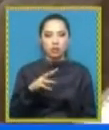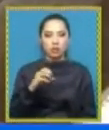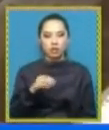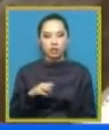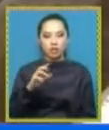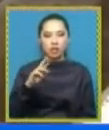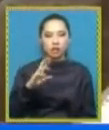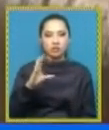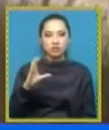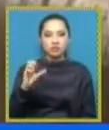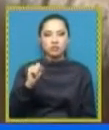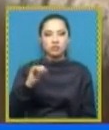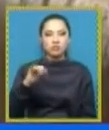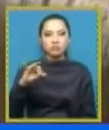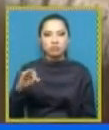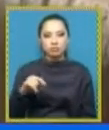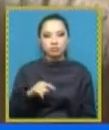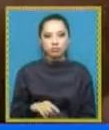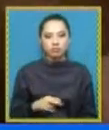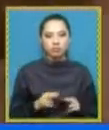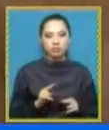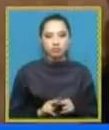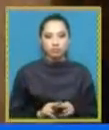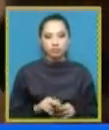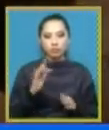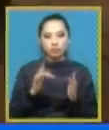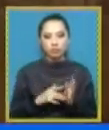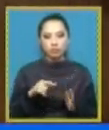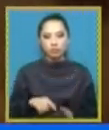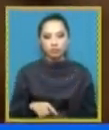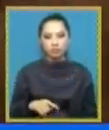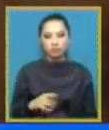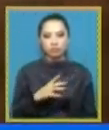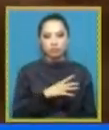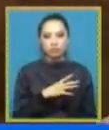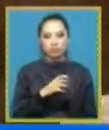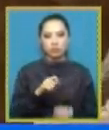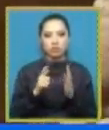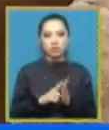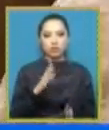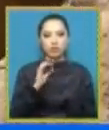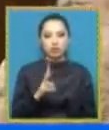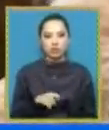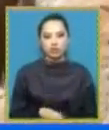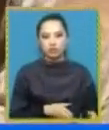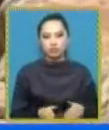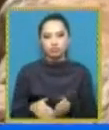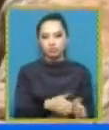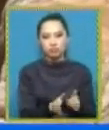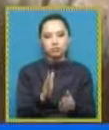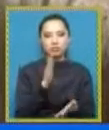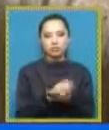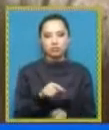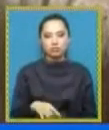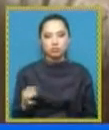қаласы, 2,5 гектарлық орталық цитаделі сол қаланың. Тәуке ханның кезінде 18-ші ғасырда 7 жарғын жазған жер осы. Бұл жерден бір